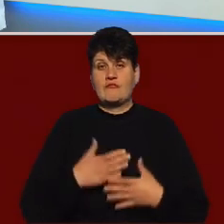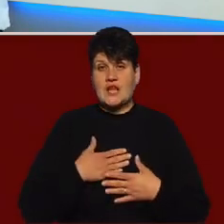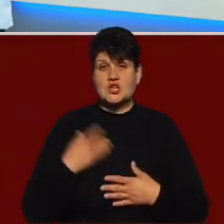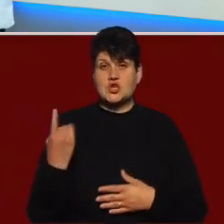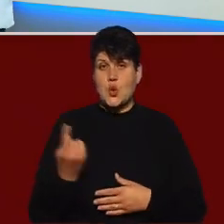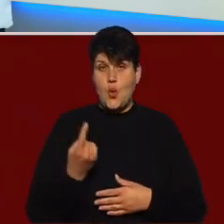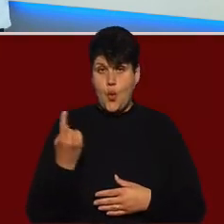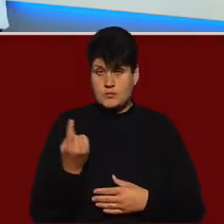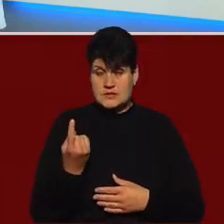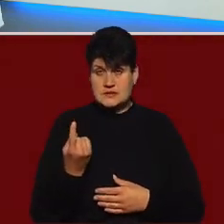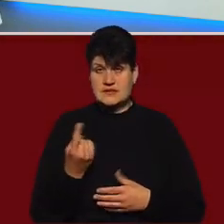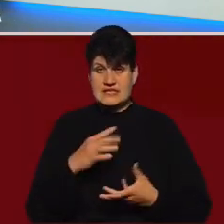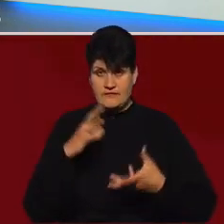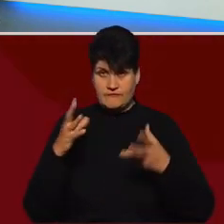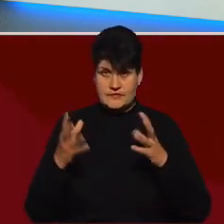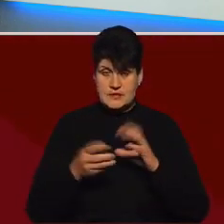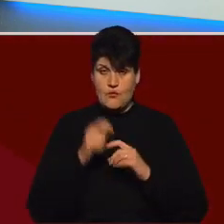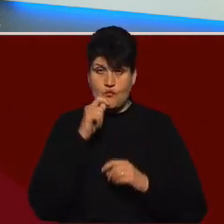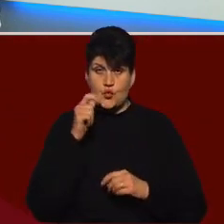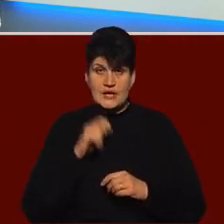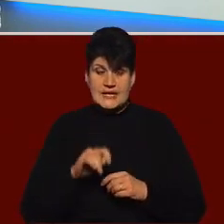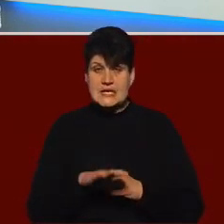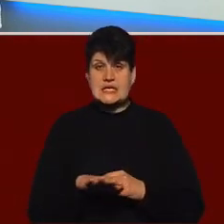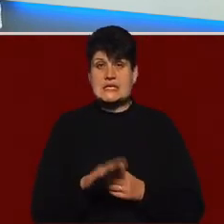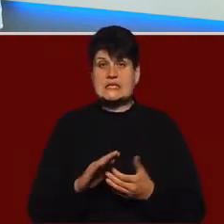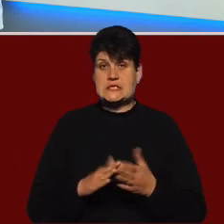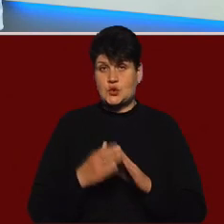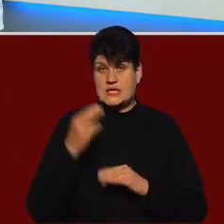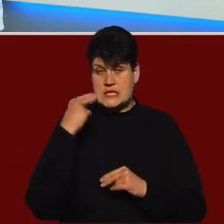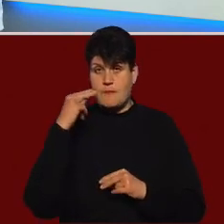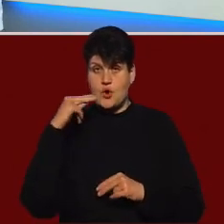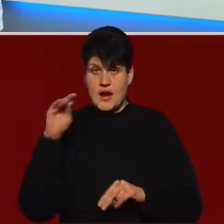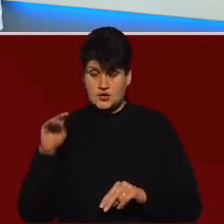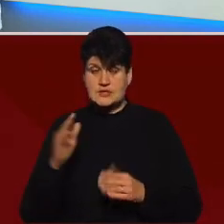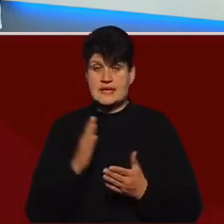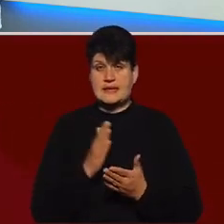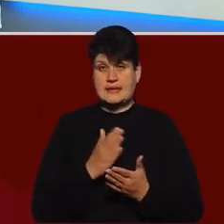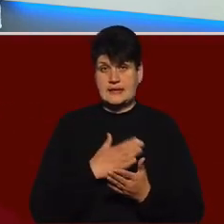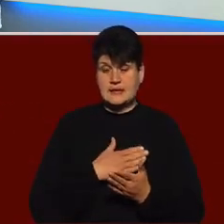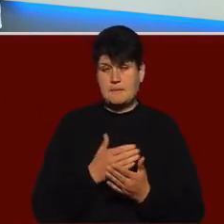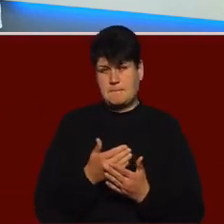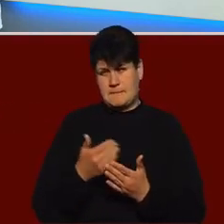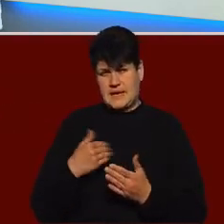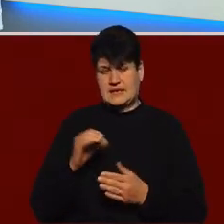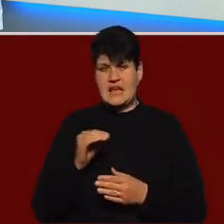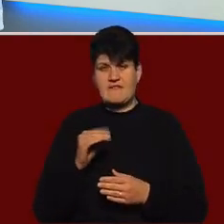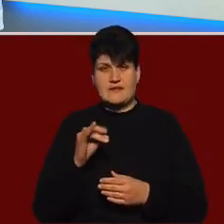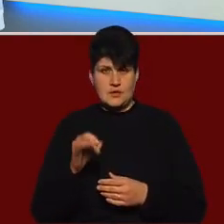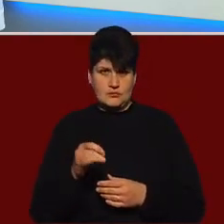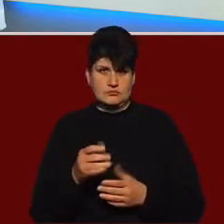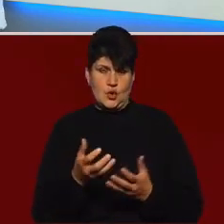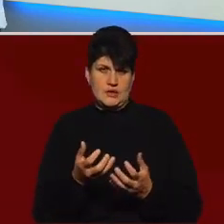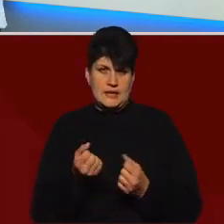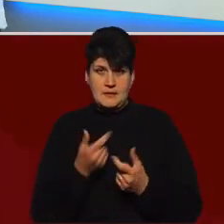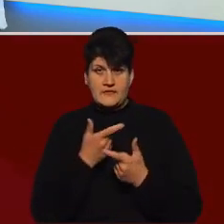на загал в Україні, ситуація покращується. Я перед ефіром буквально отримав